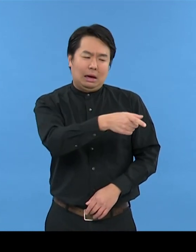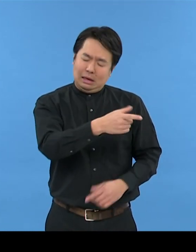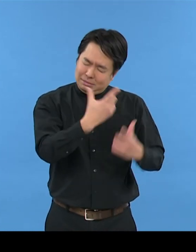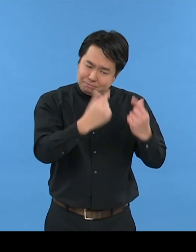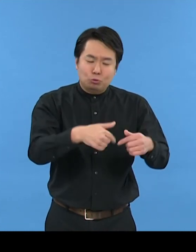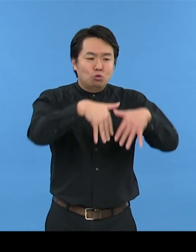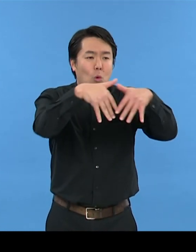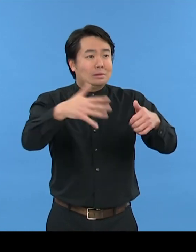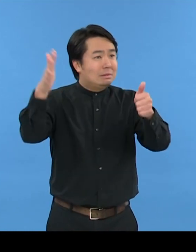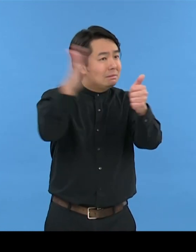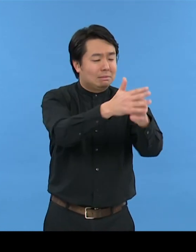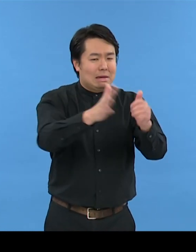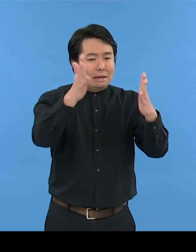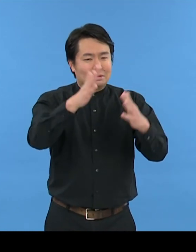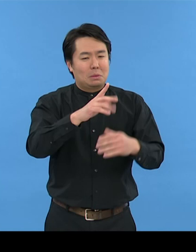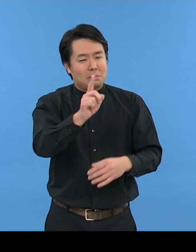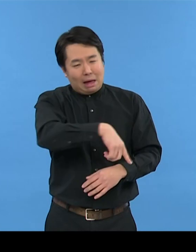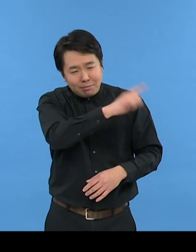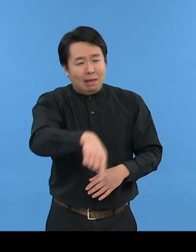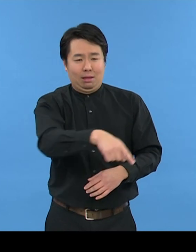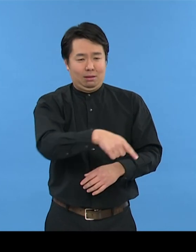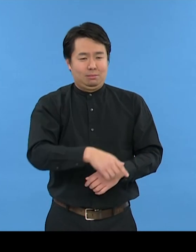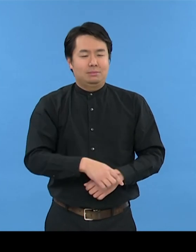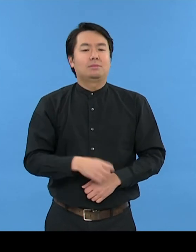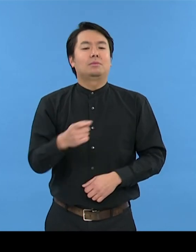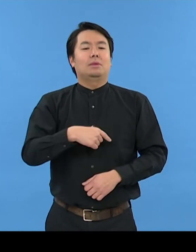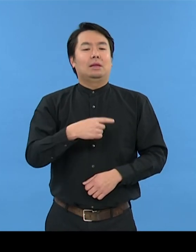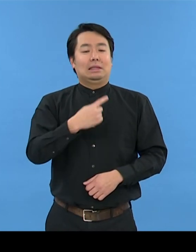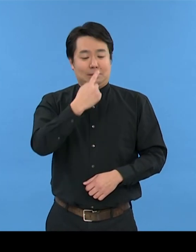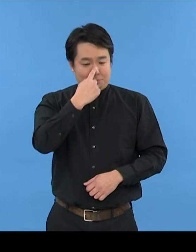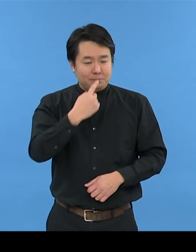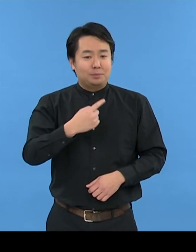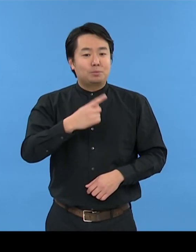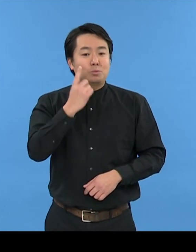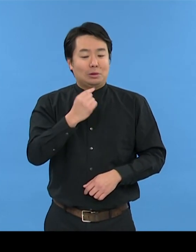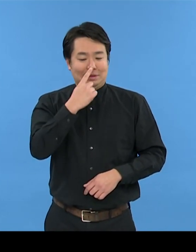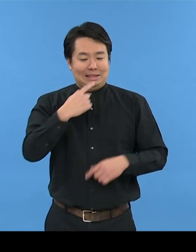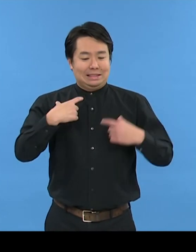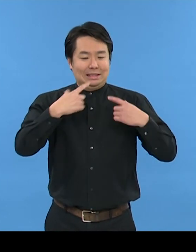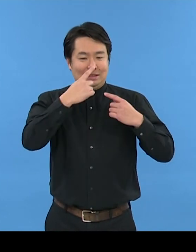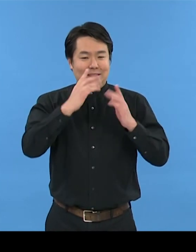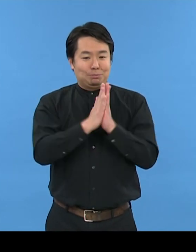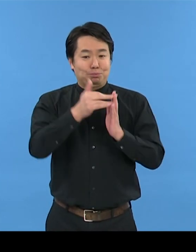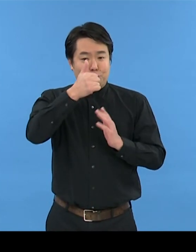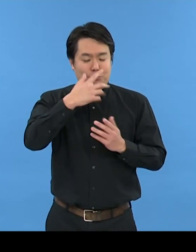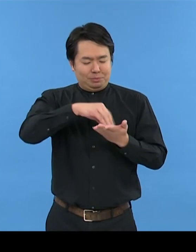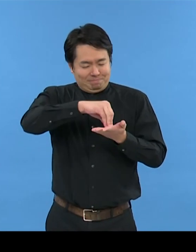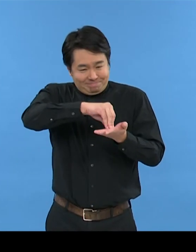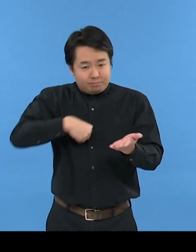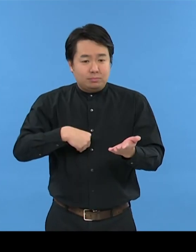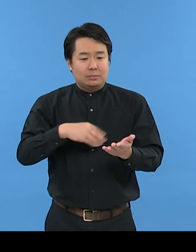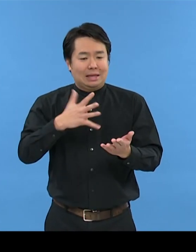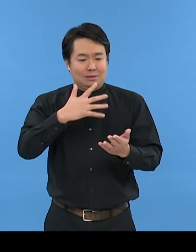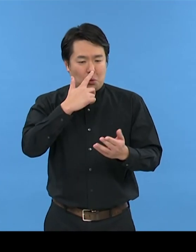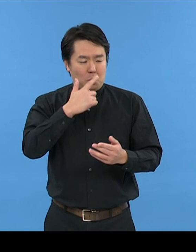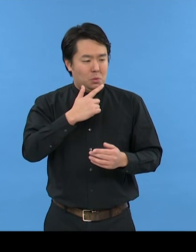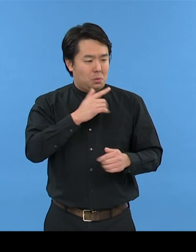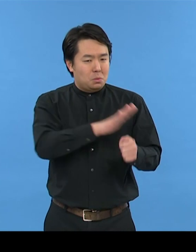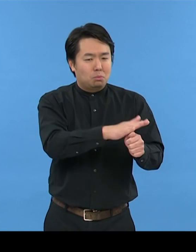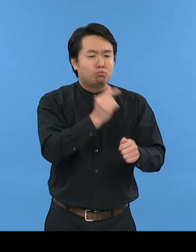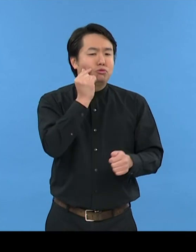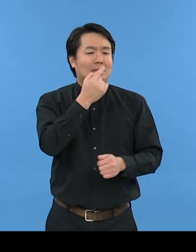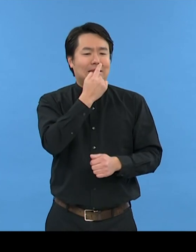組織がないとダメだよ俺が本当に進歩をやめて君と関わらないとダメだよでも申し訳ない